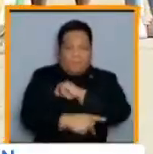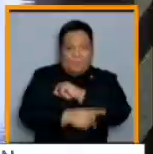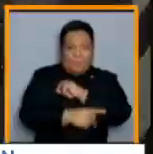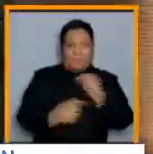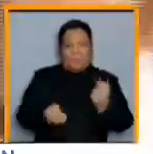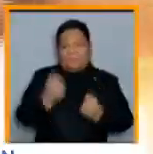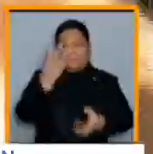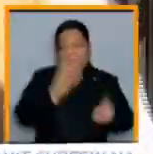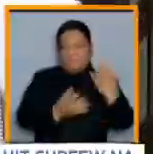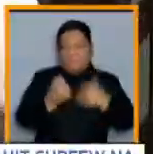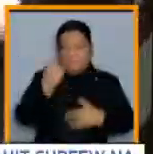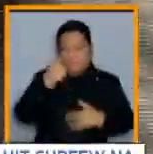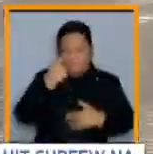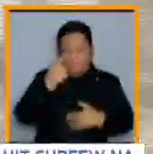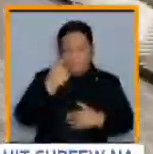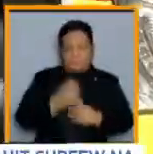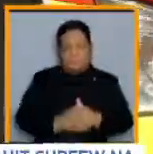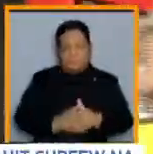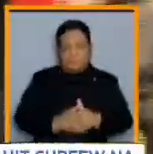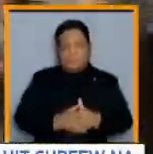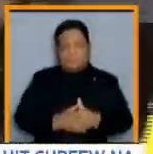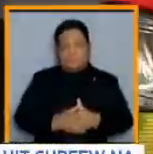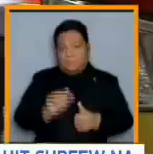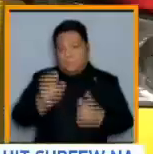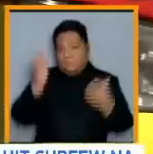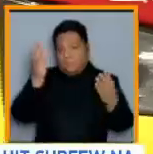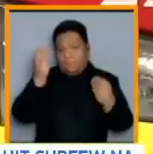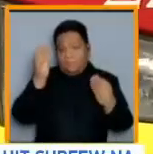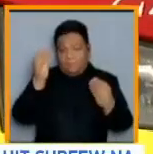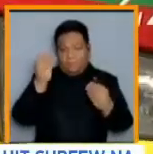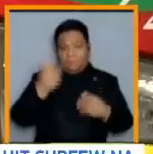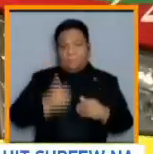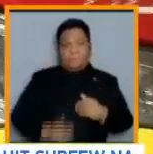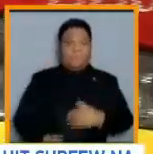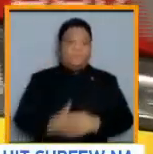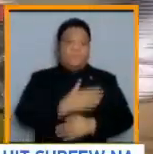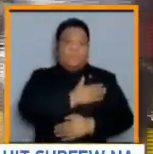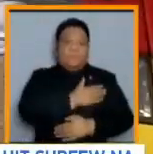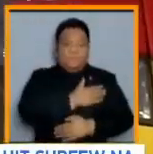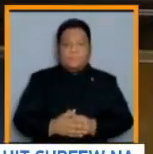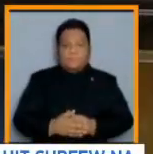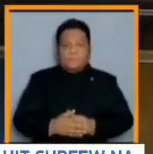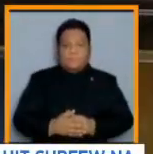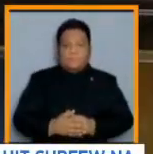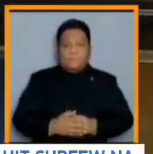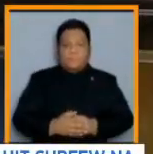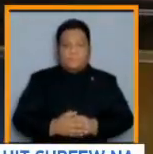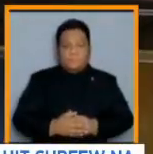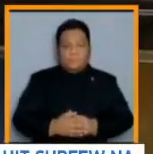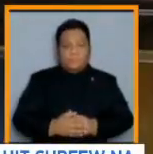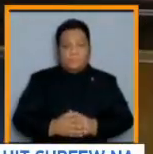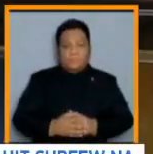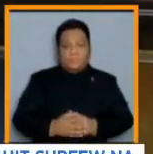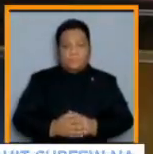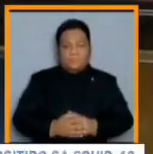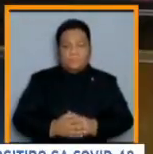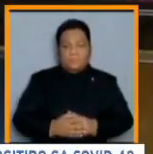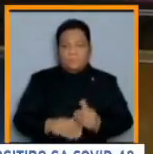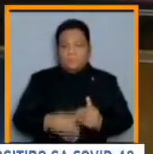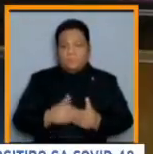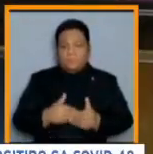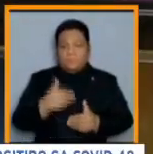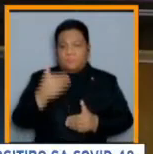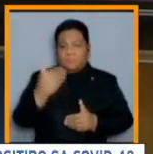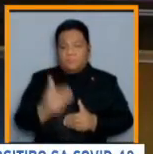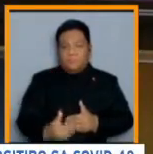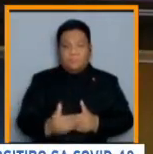Bagong Taon. Yan ang unang balita. Mai Bermudez, Buong Puso para sa Pilipinas. Umabot na sa 11 close